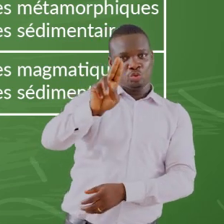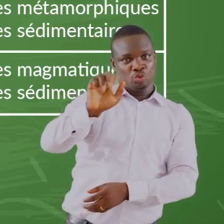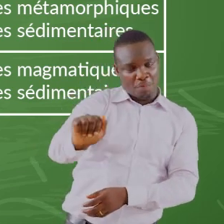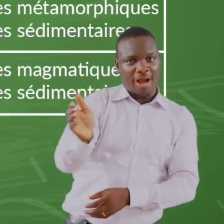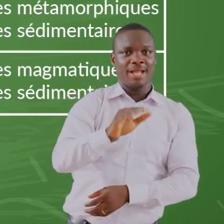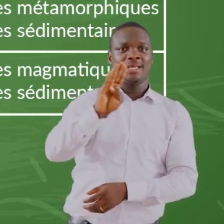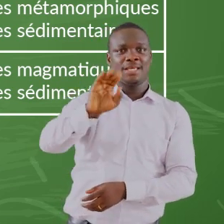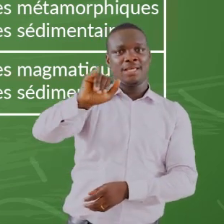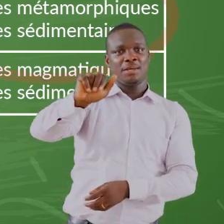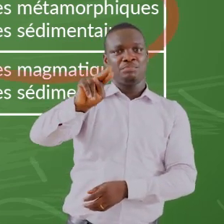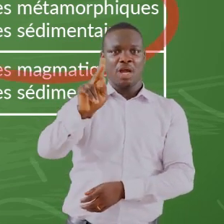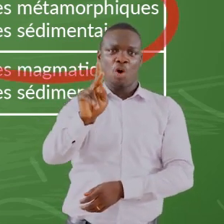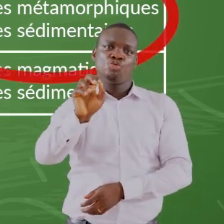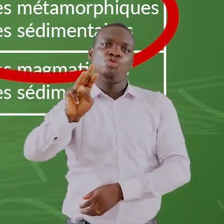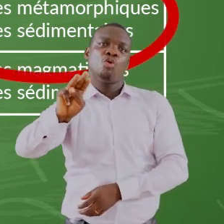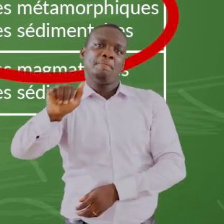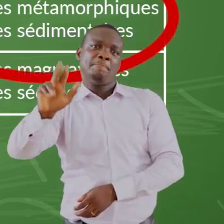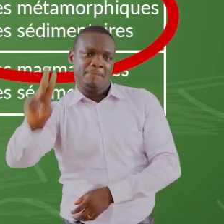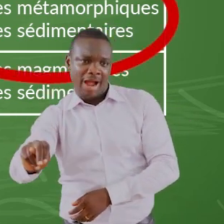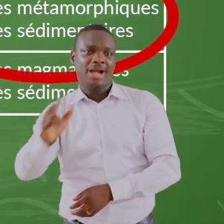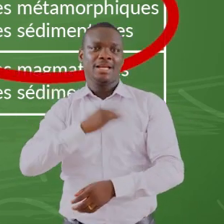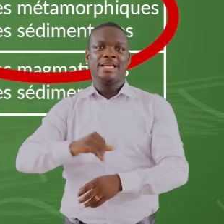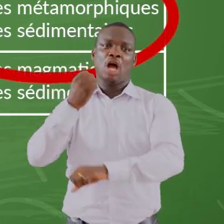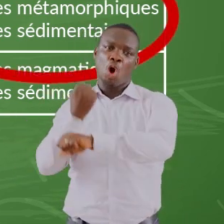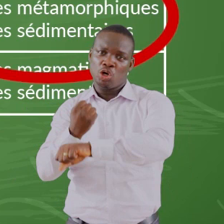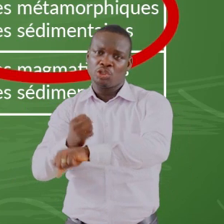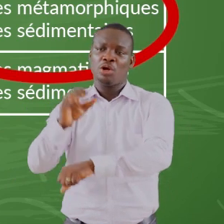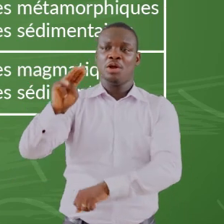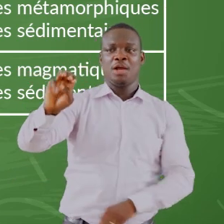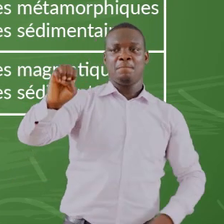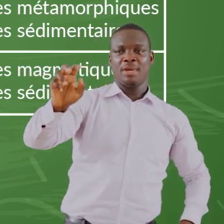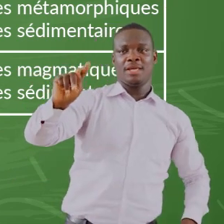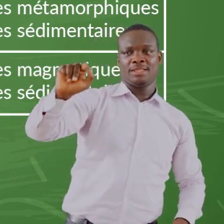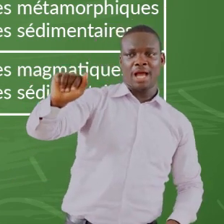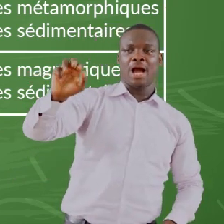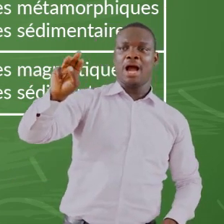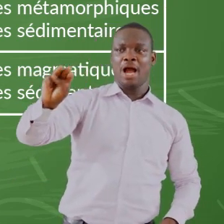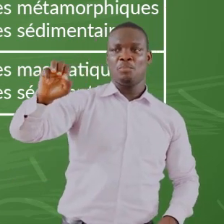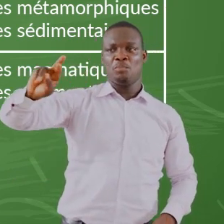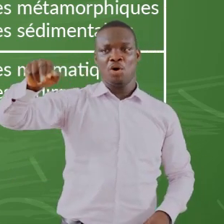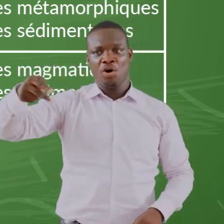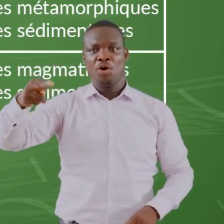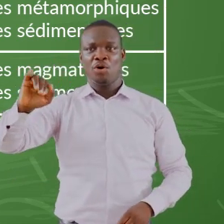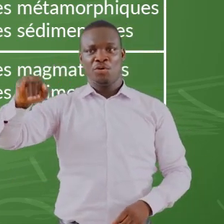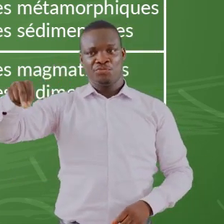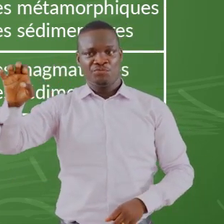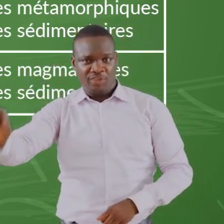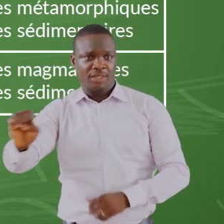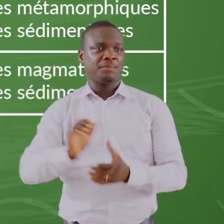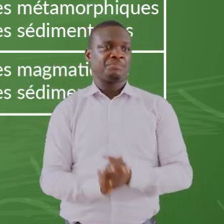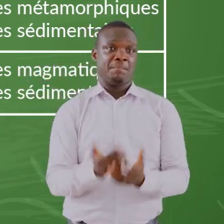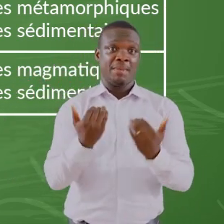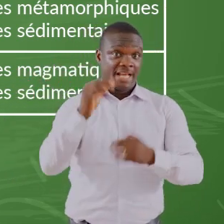Biancoumont, et dans les roches de type métamorphique. Quant au diamant, on le rencontre